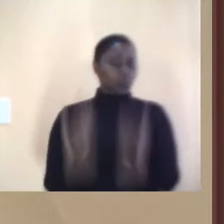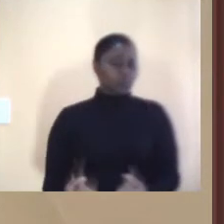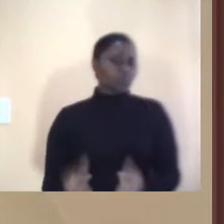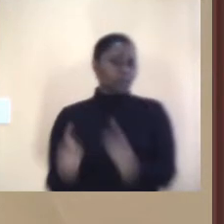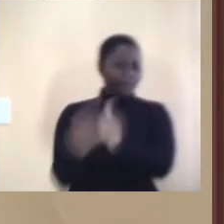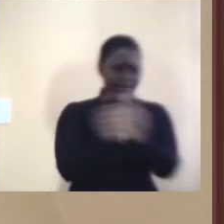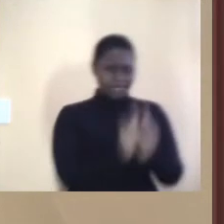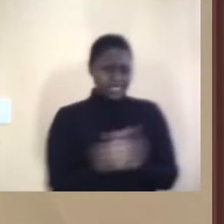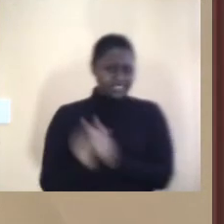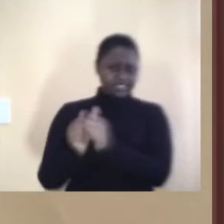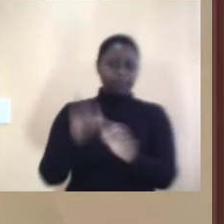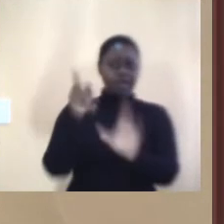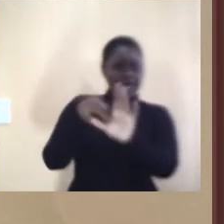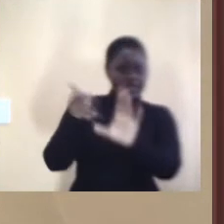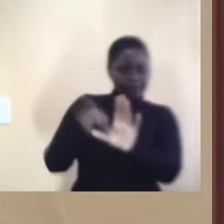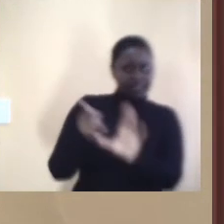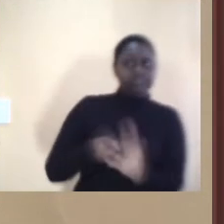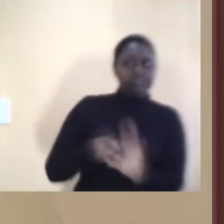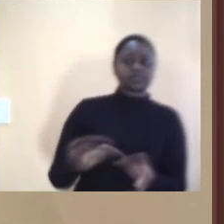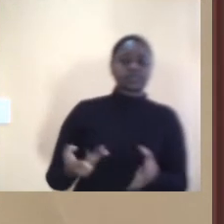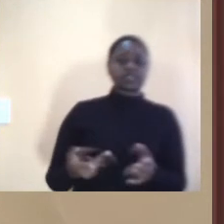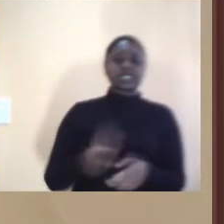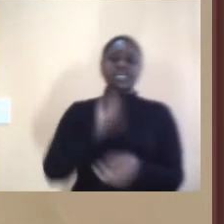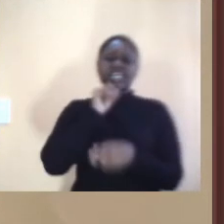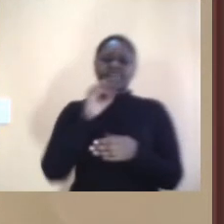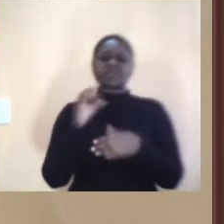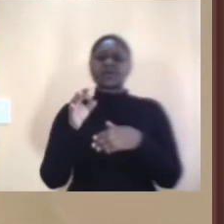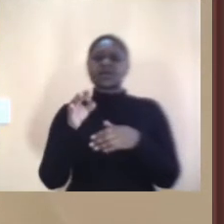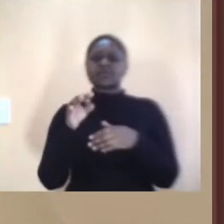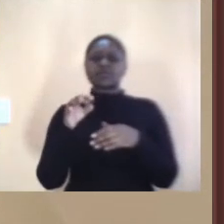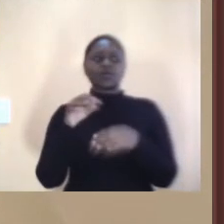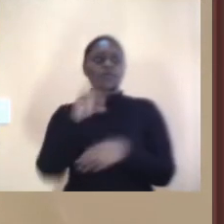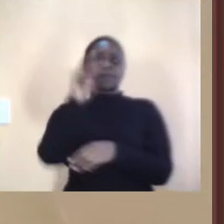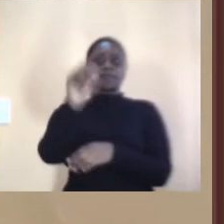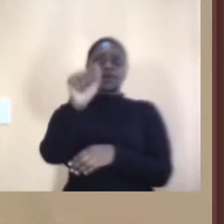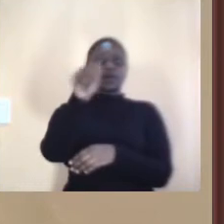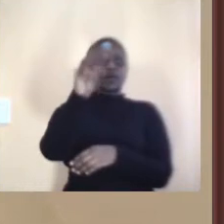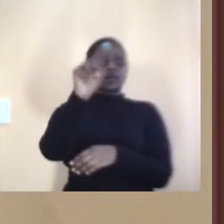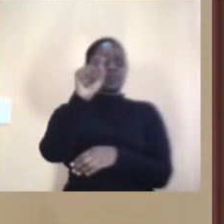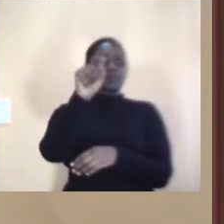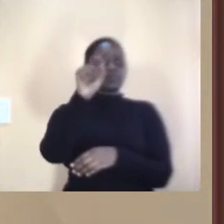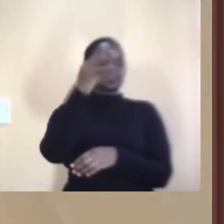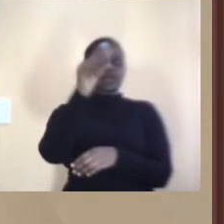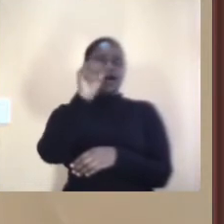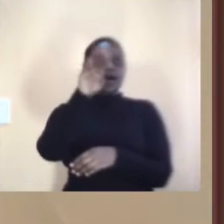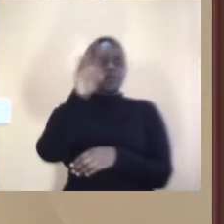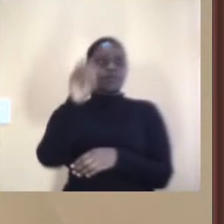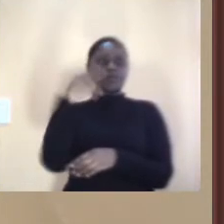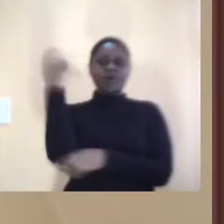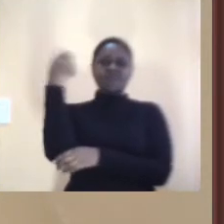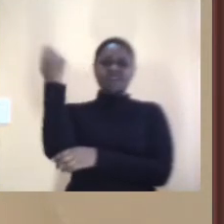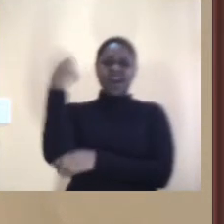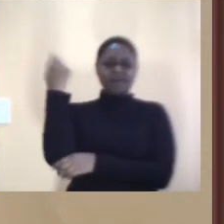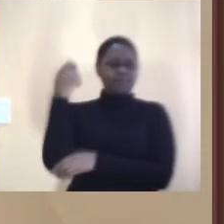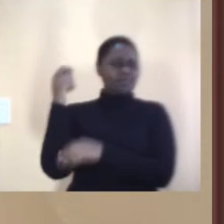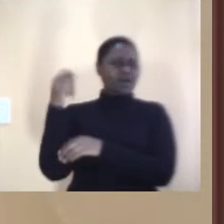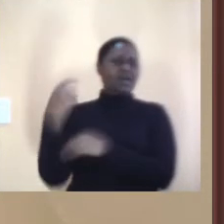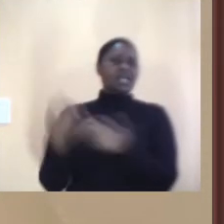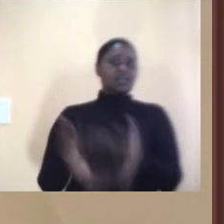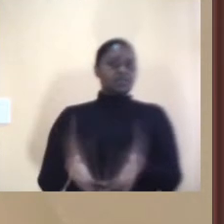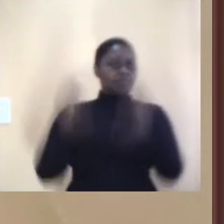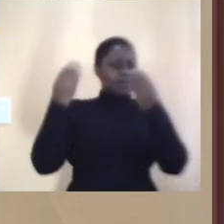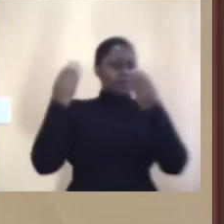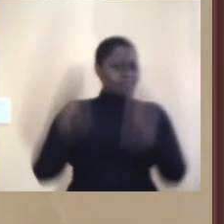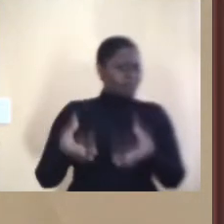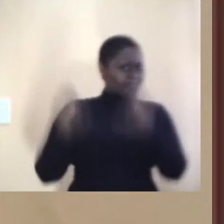do participate in ensuring that even Oma Mtambo, even Oma Kumete, Abakamge Msinga, the bona